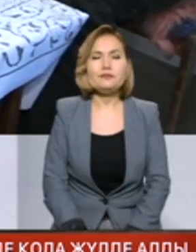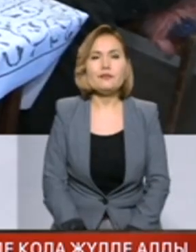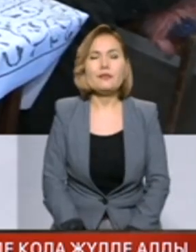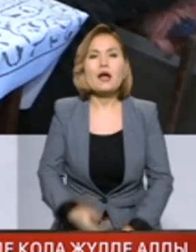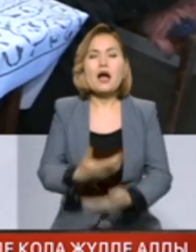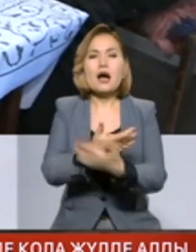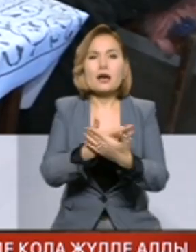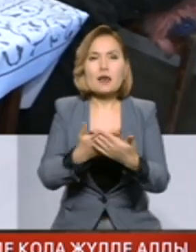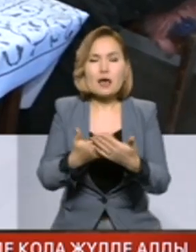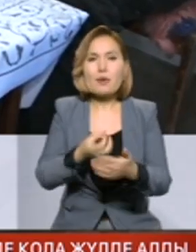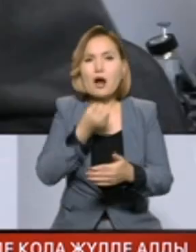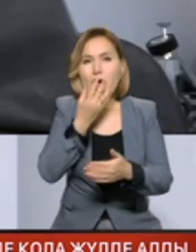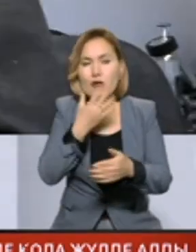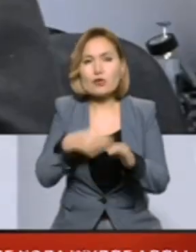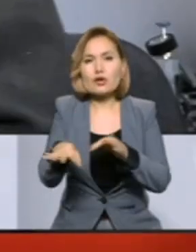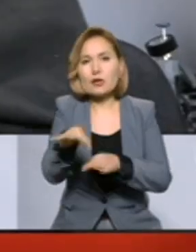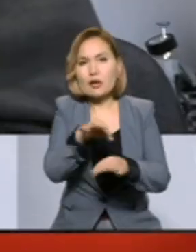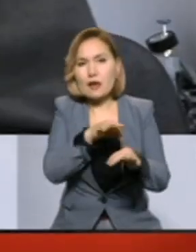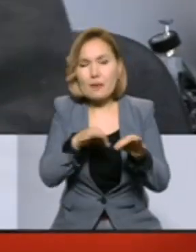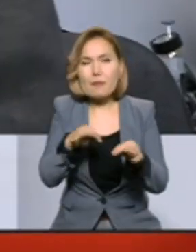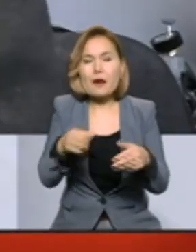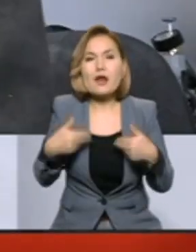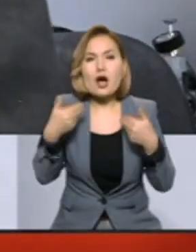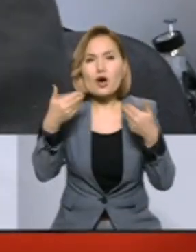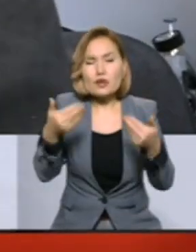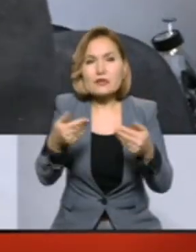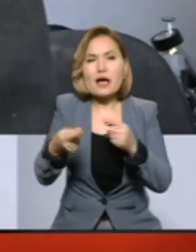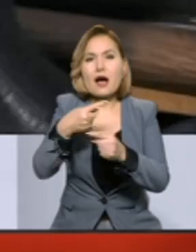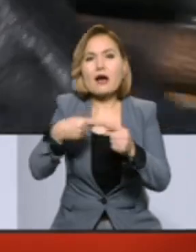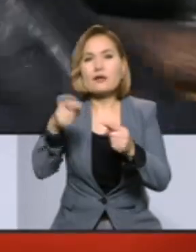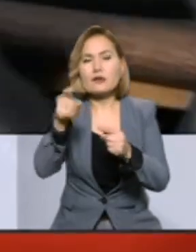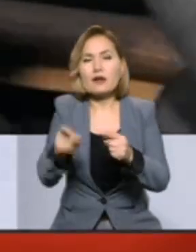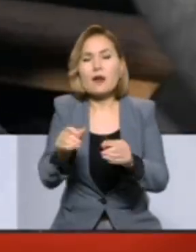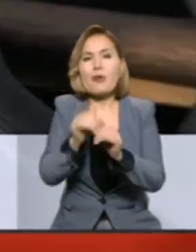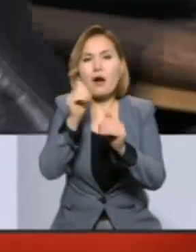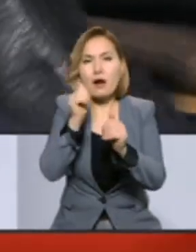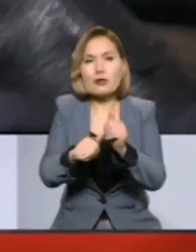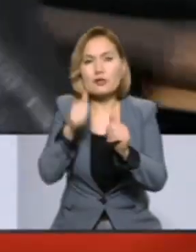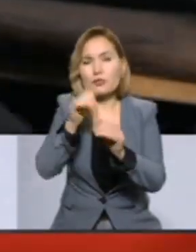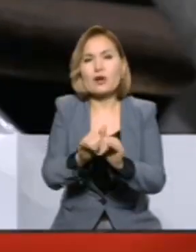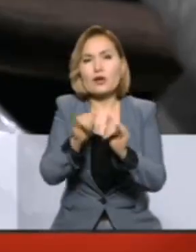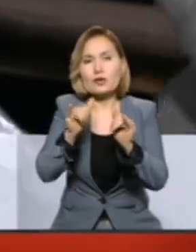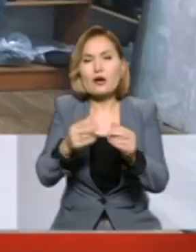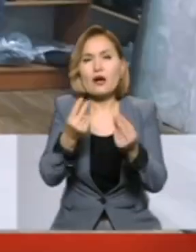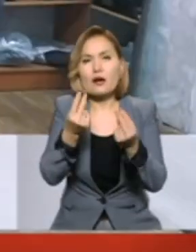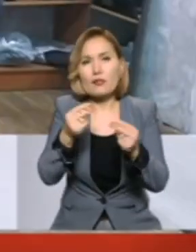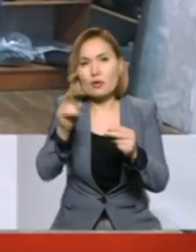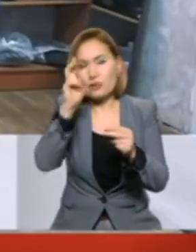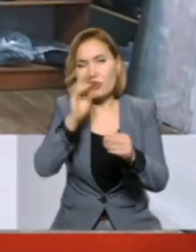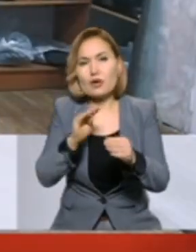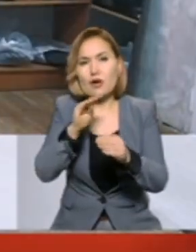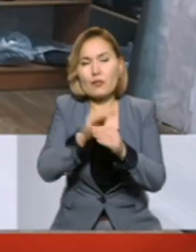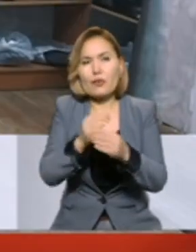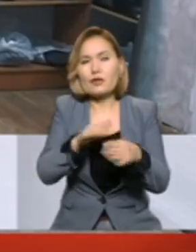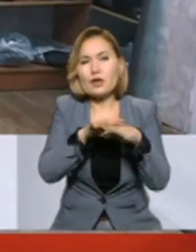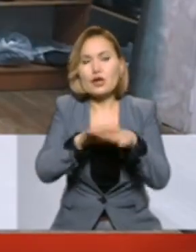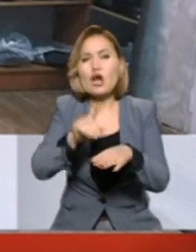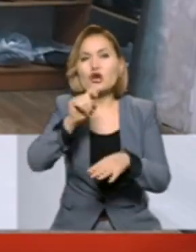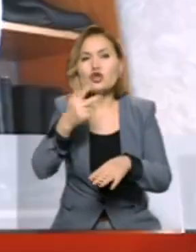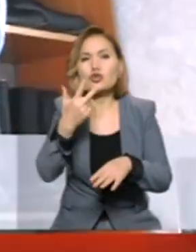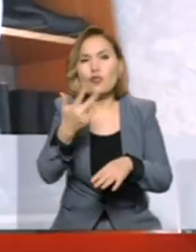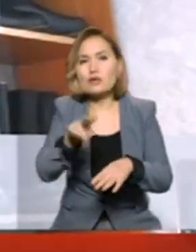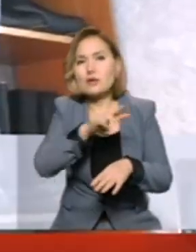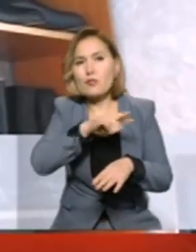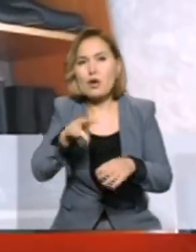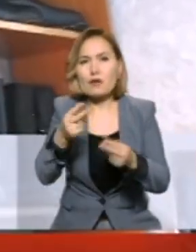Түрлі тың жобаларды ұсынған кәсіпкерлердің саны артқан сайын оларға берілетін қайтарымсыз гранттың да көлемі ұлғайып келеді. Биыл бұл мақсатқа 130 миллион